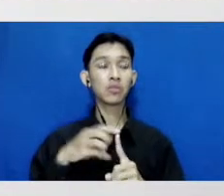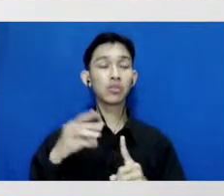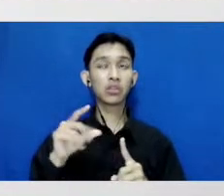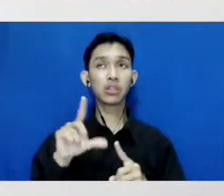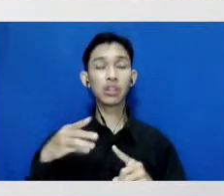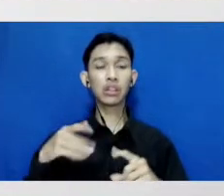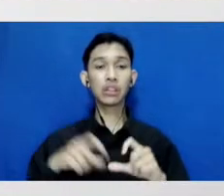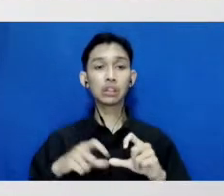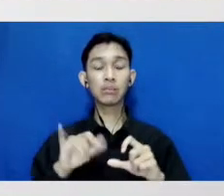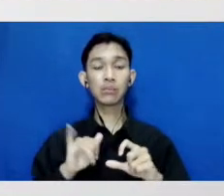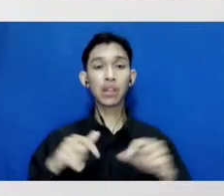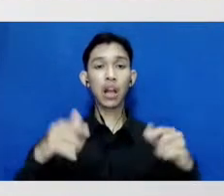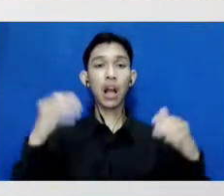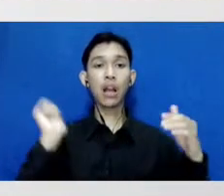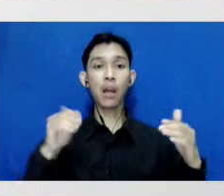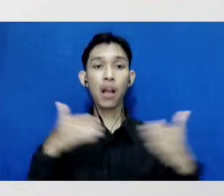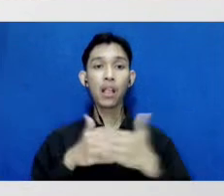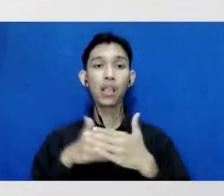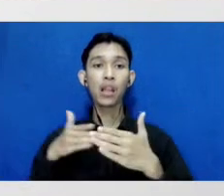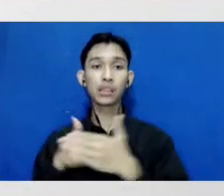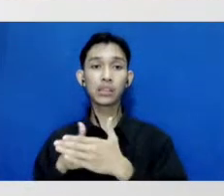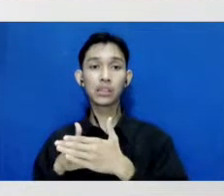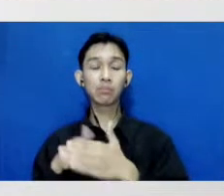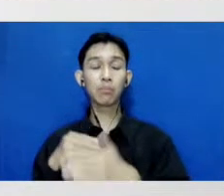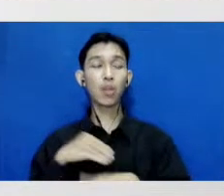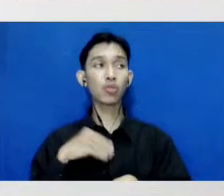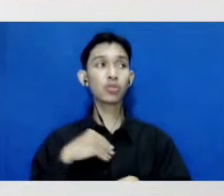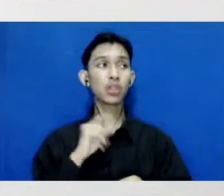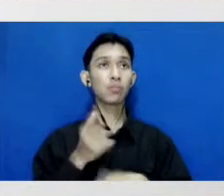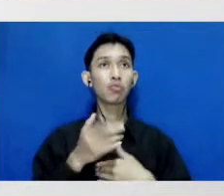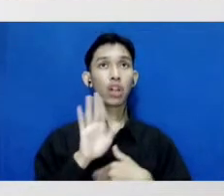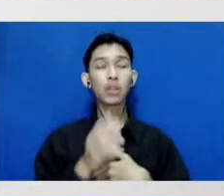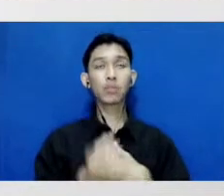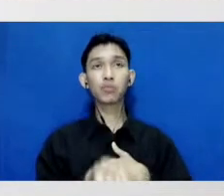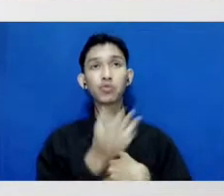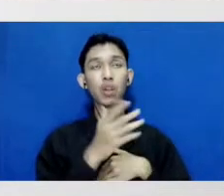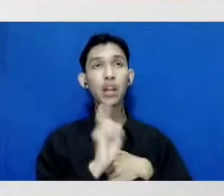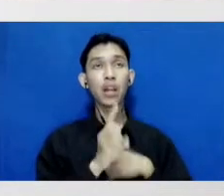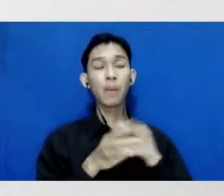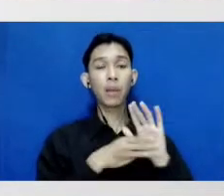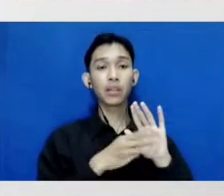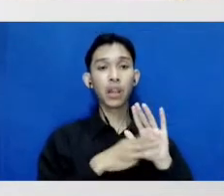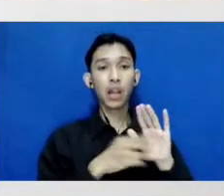akan diperhadapkan dengan berbagai permasalahan yang berkaitan dengan